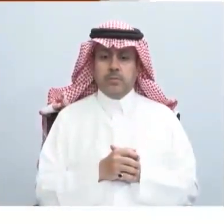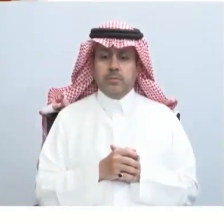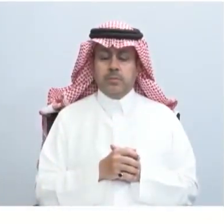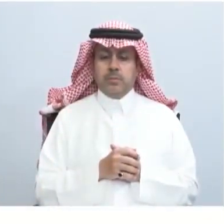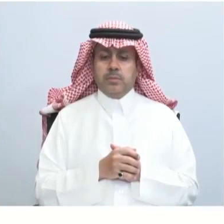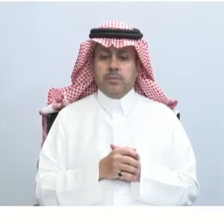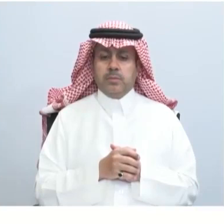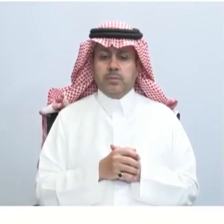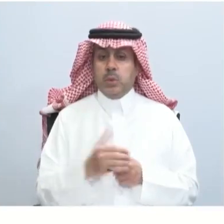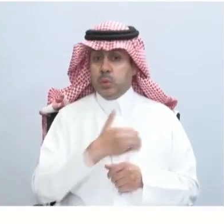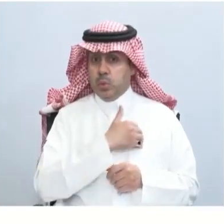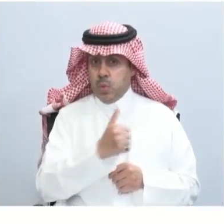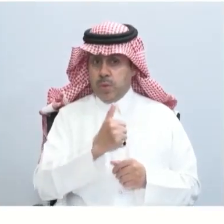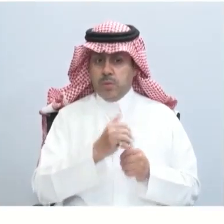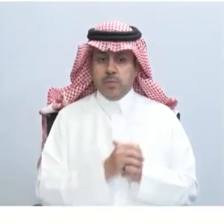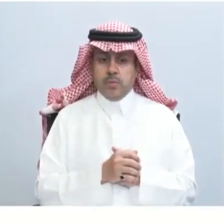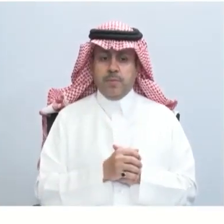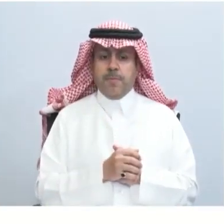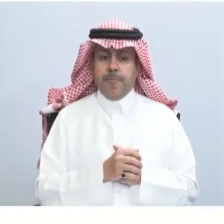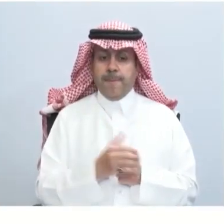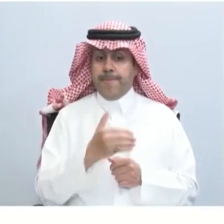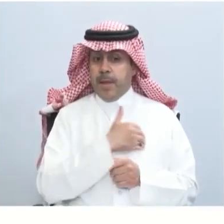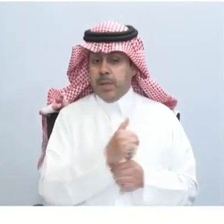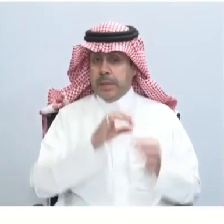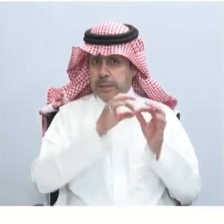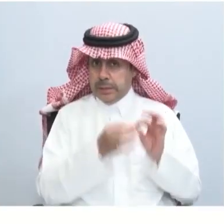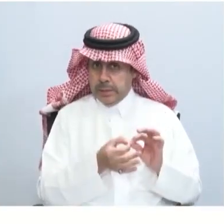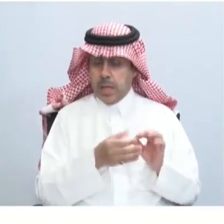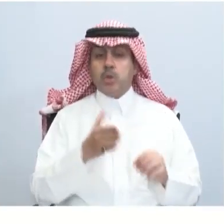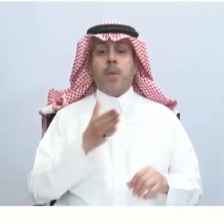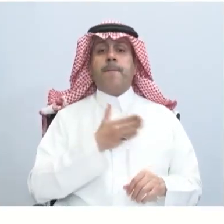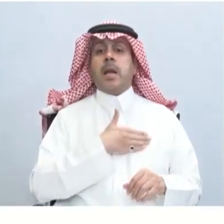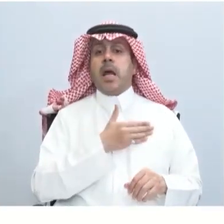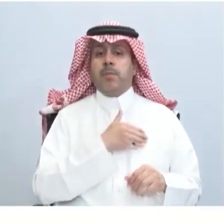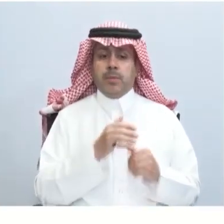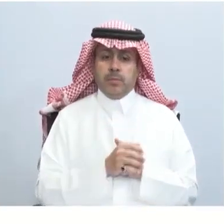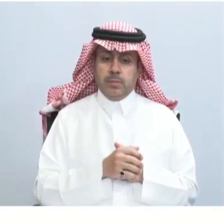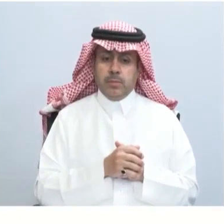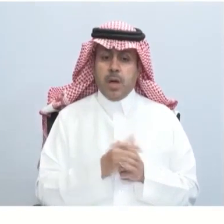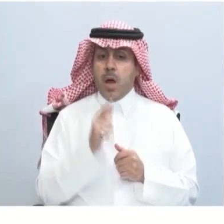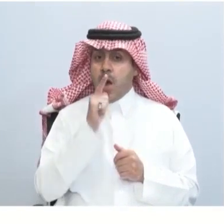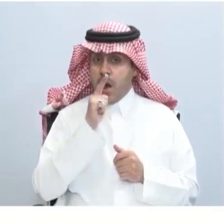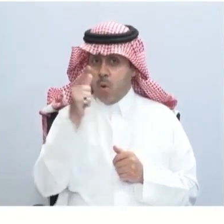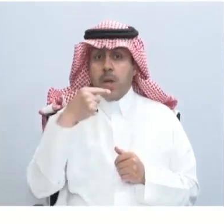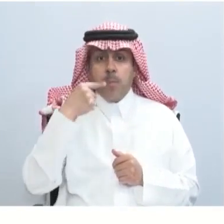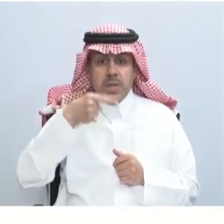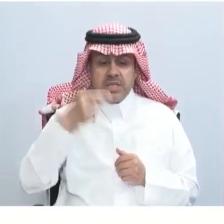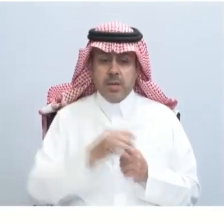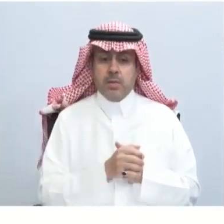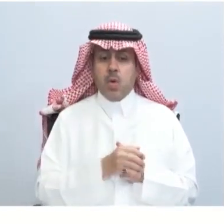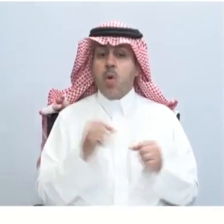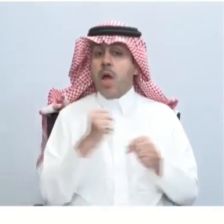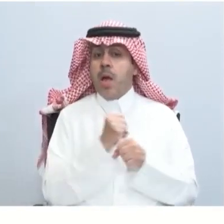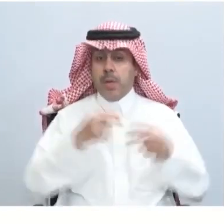الكلمات تؤمنوا اي اي الايمان اعتقاد بالقلب وقول باللسان